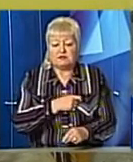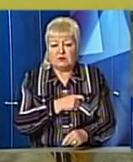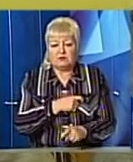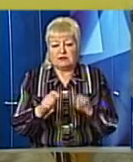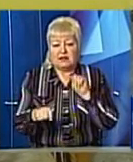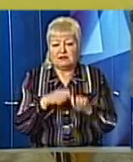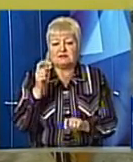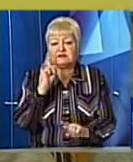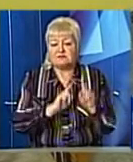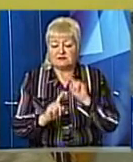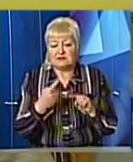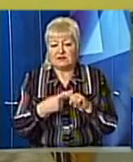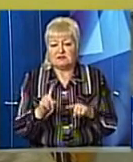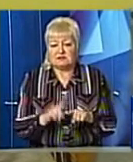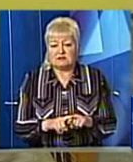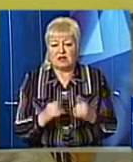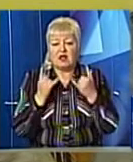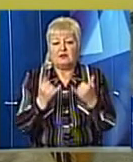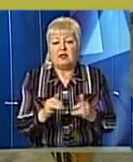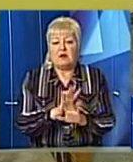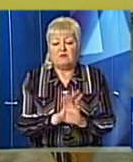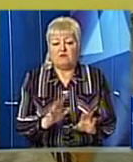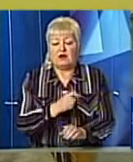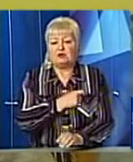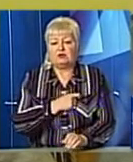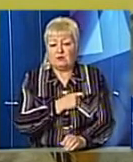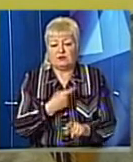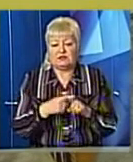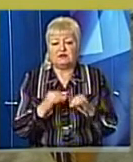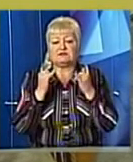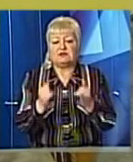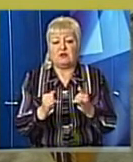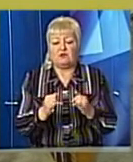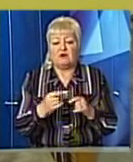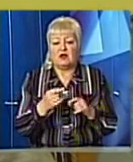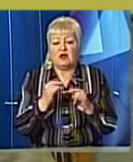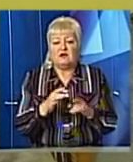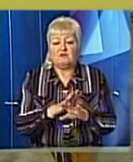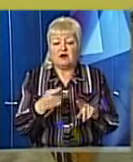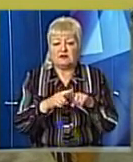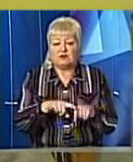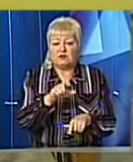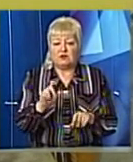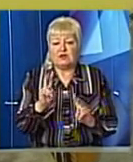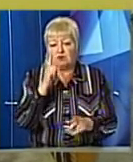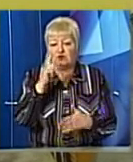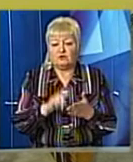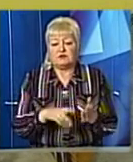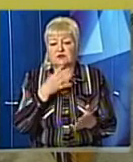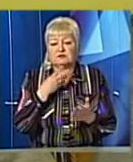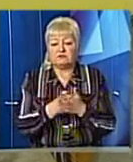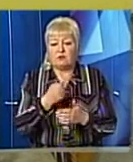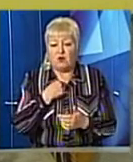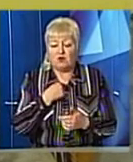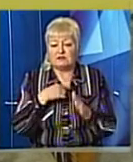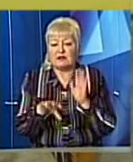це не тільки неповага до депутатів, це неповага до тих людей, які довірили їм свої голоса на виборах. Це